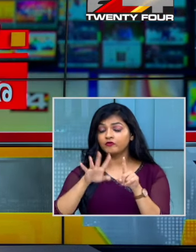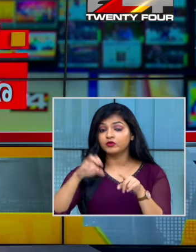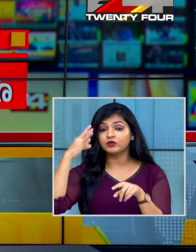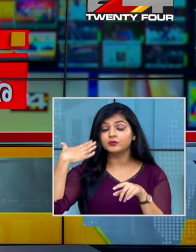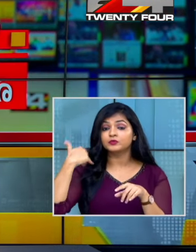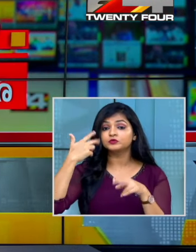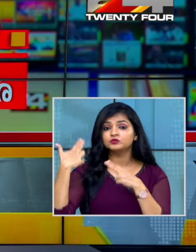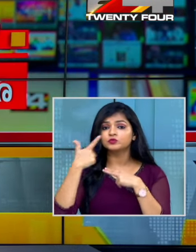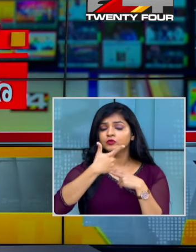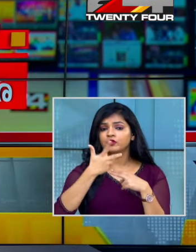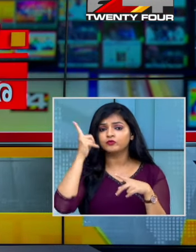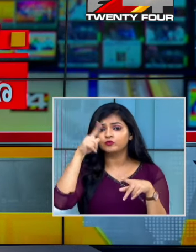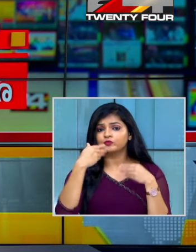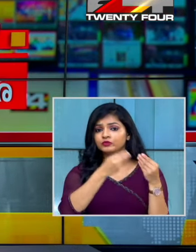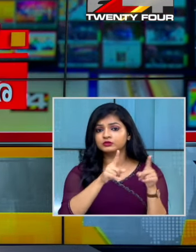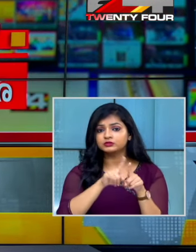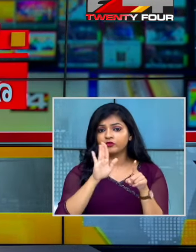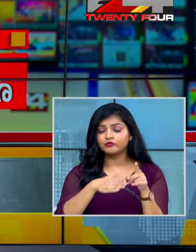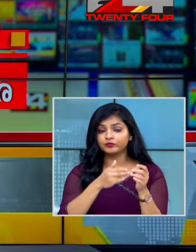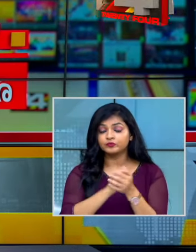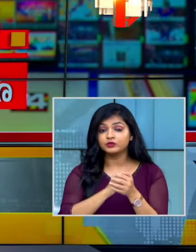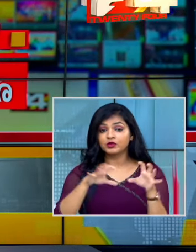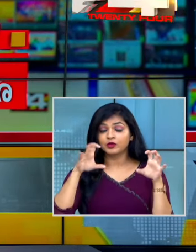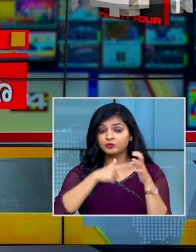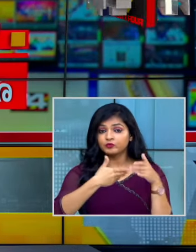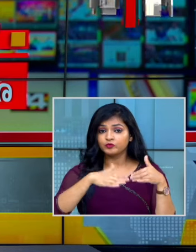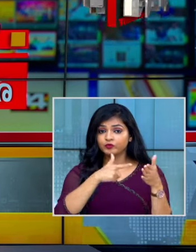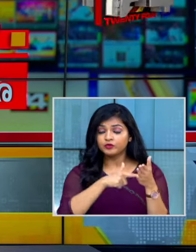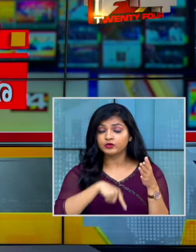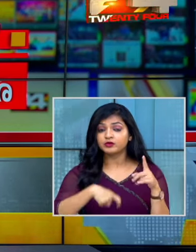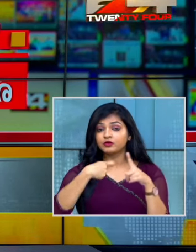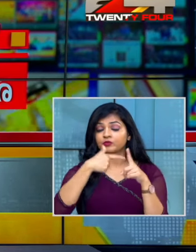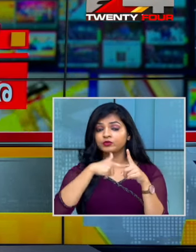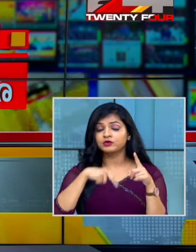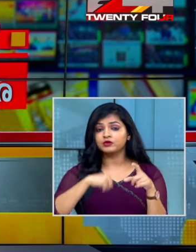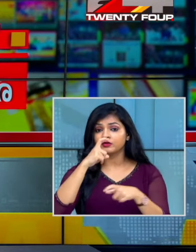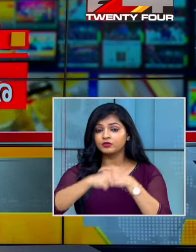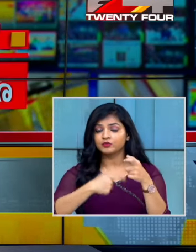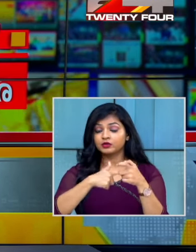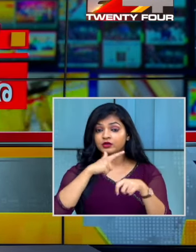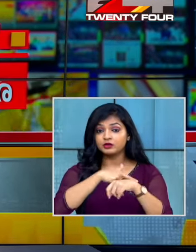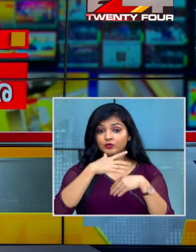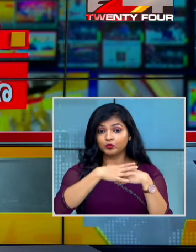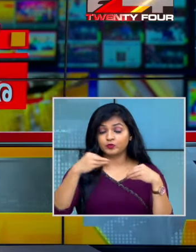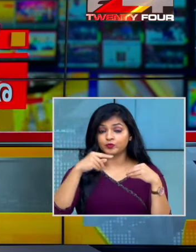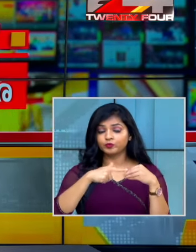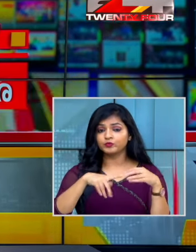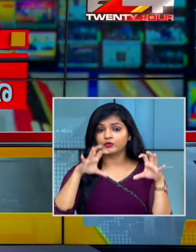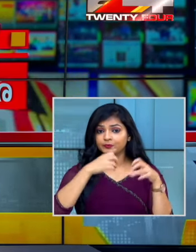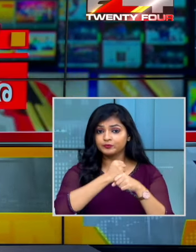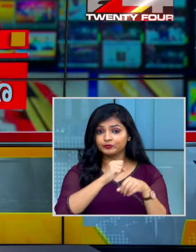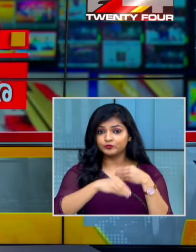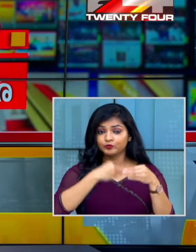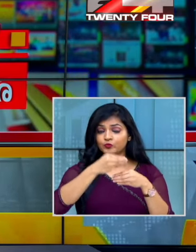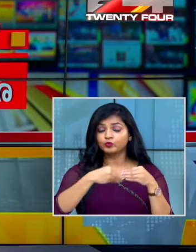അങ്ങനെയൊക്കെയുള്ള ആരോപണങ്ങളുണ്ട്. മാത്രമല്ല രേഖകൾ പ്രകാരം അതിങ്ങനെയാണെന്ന് പറയുന്നു. കാർബോറണ്ടം കമ്പനിക്ക് അത് നീട്ടി നൽകേണ്ട, കരാർ നീട്ടി നൽകേണ്ട ഒരു യാതൊരു സാഹചര്യവും